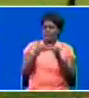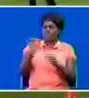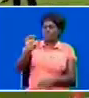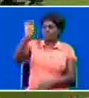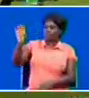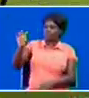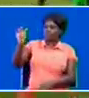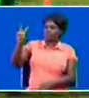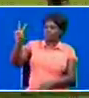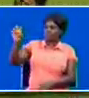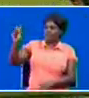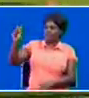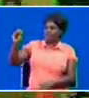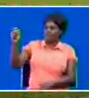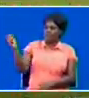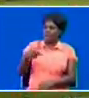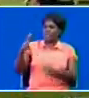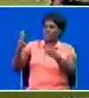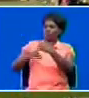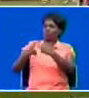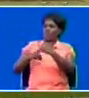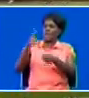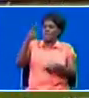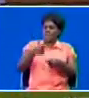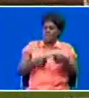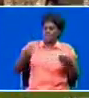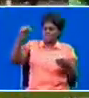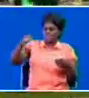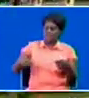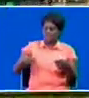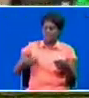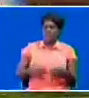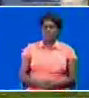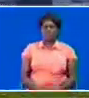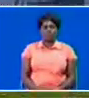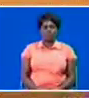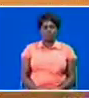Everton mwezi Julai mwaka huu. Robinson Okenye, KTN Michezo.